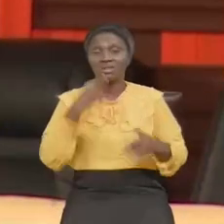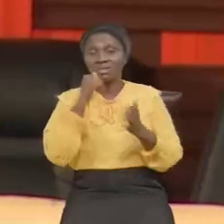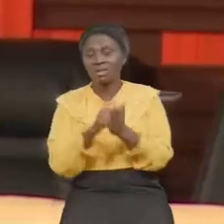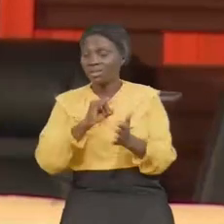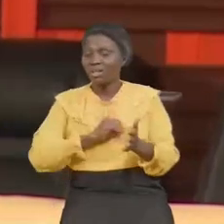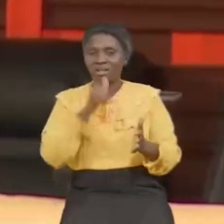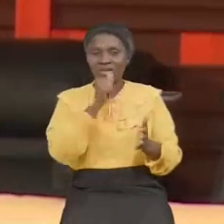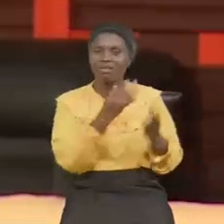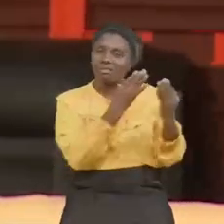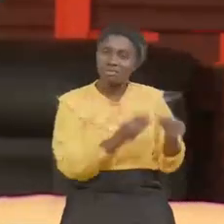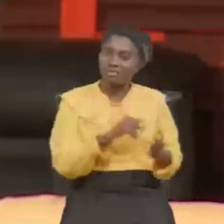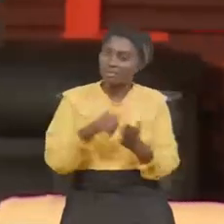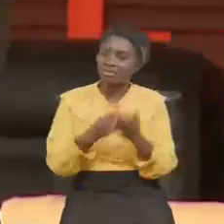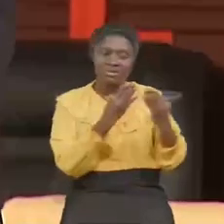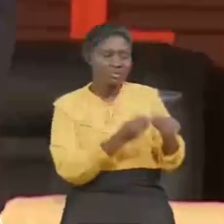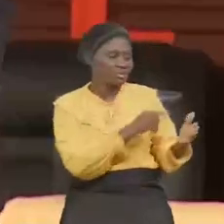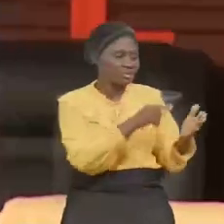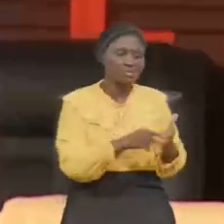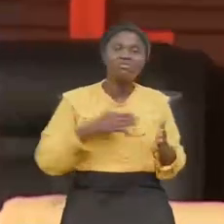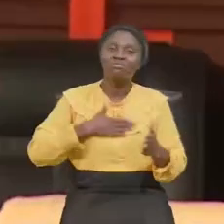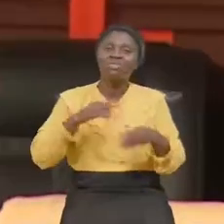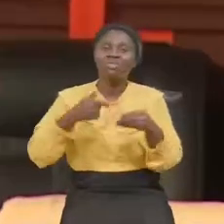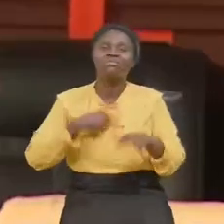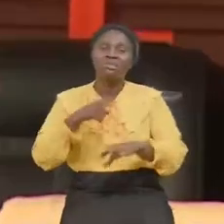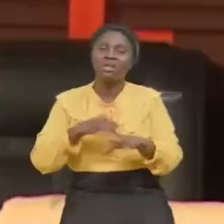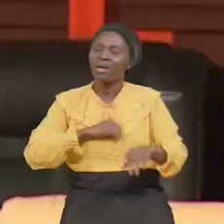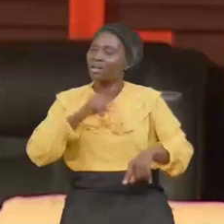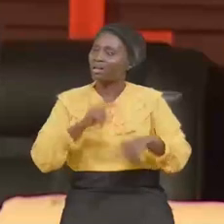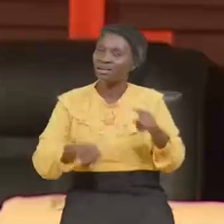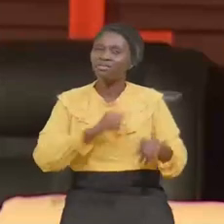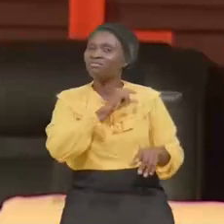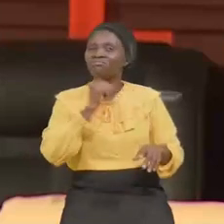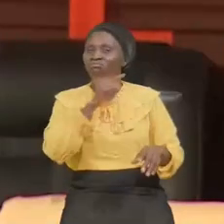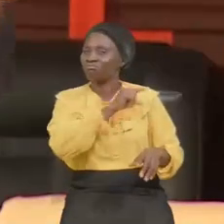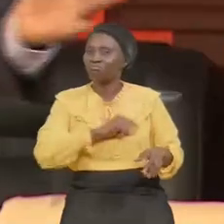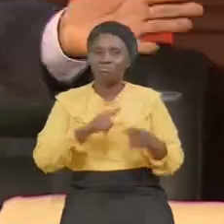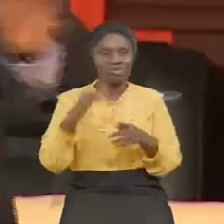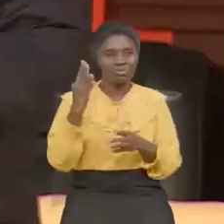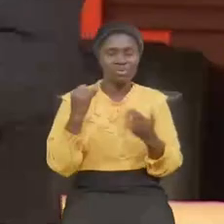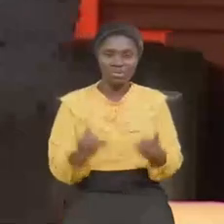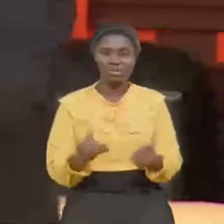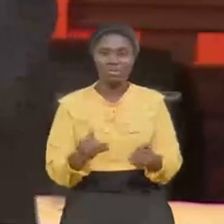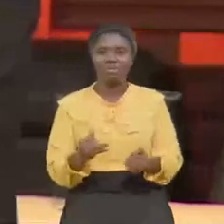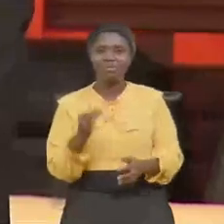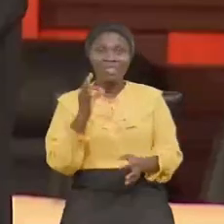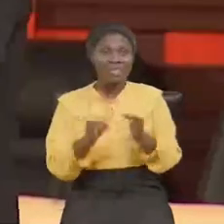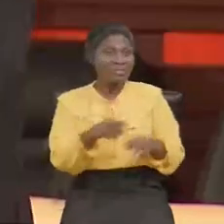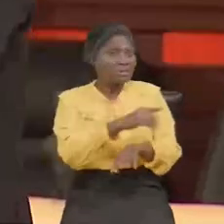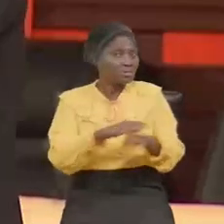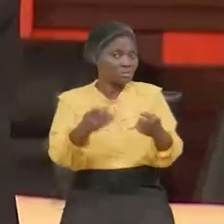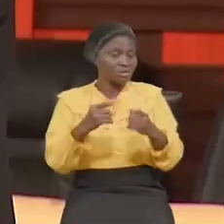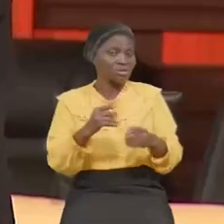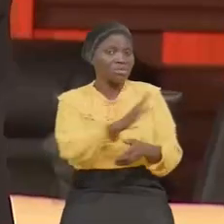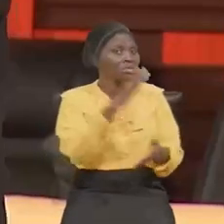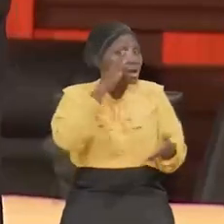je veux régler ceci, donnez-moi du temps, je ne veux pas prêcher maintenant. S'ils ne viennent pas, les femmes peuvent venir. Et les femmes aussi